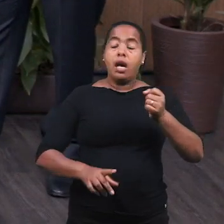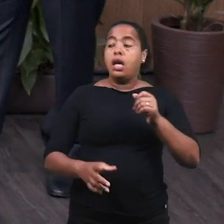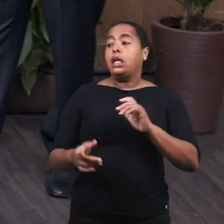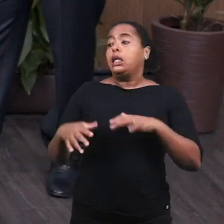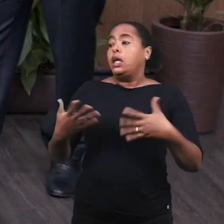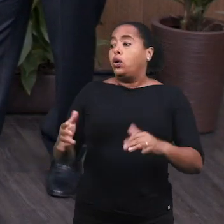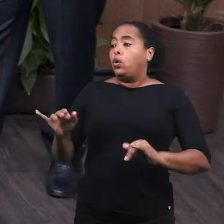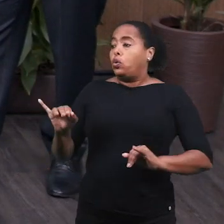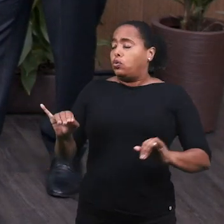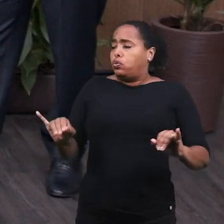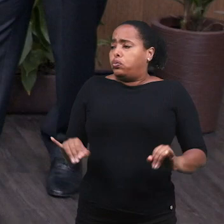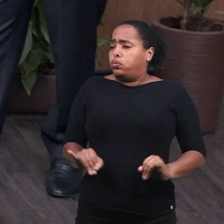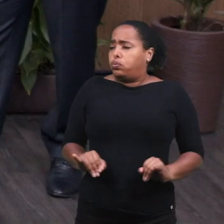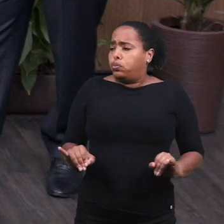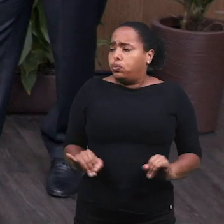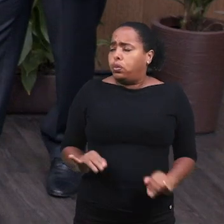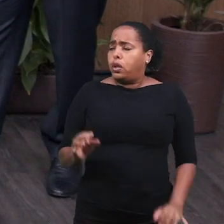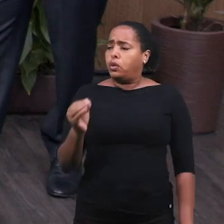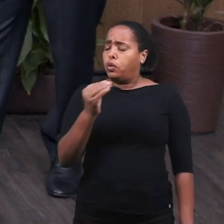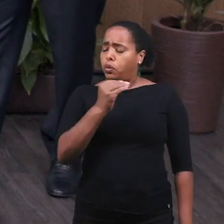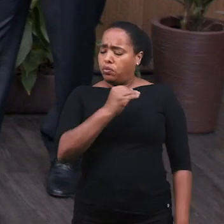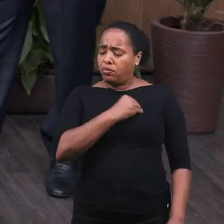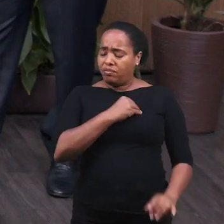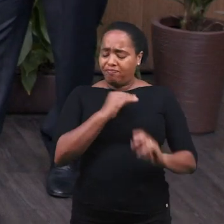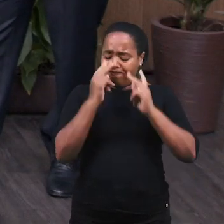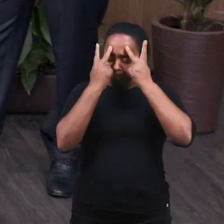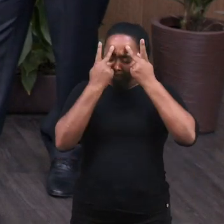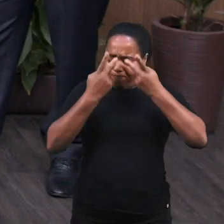как капли крови.